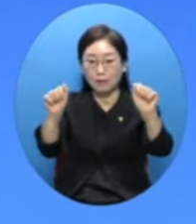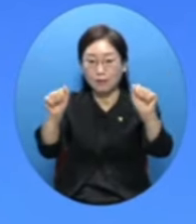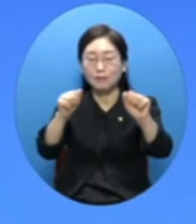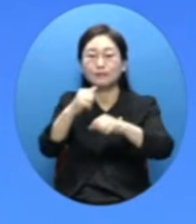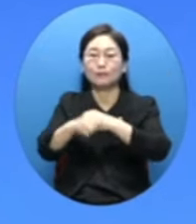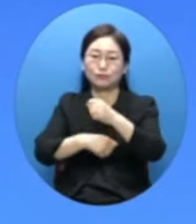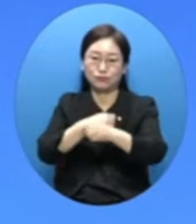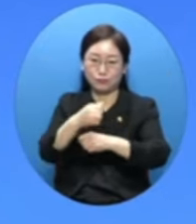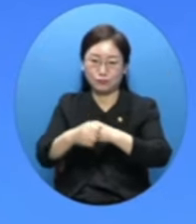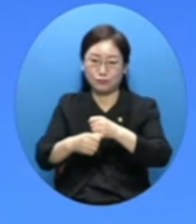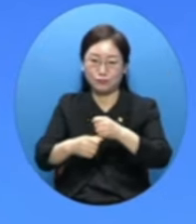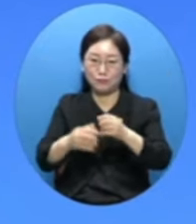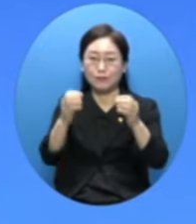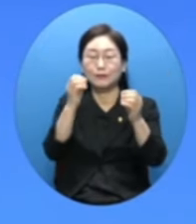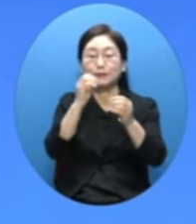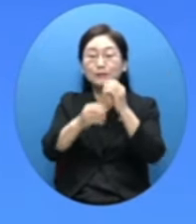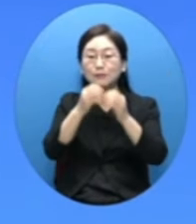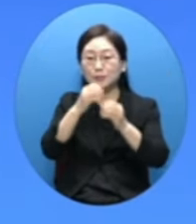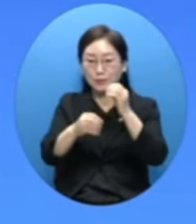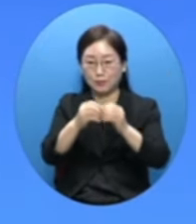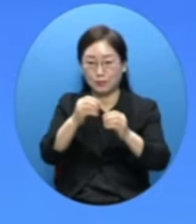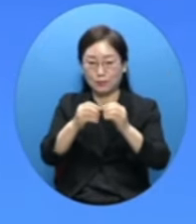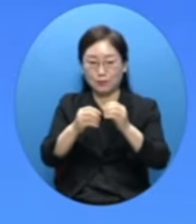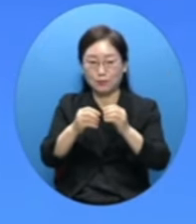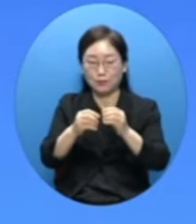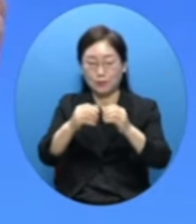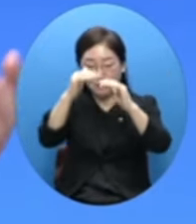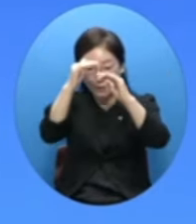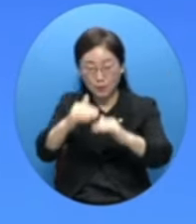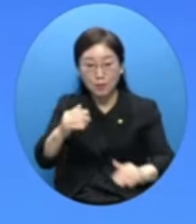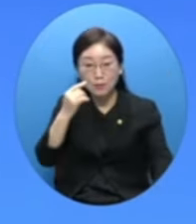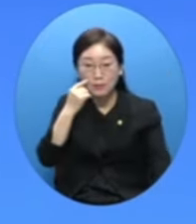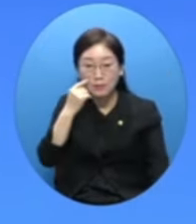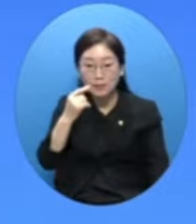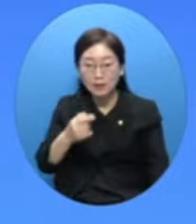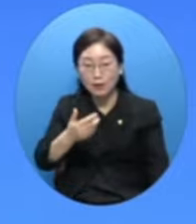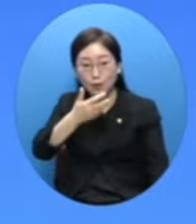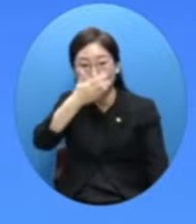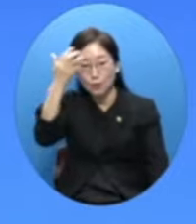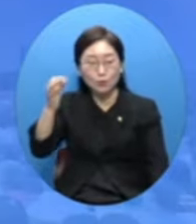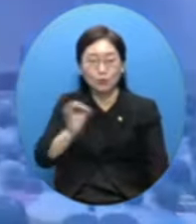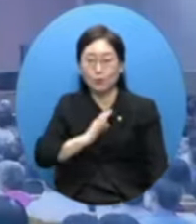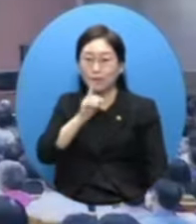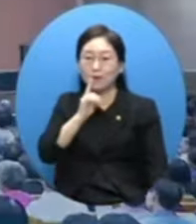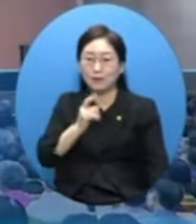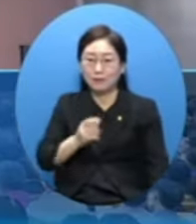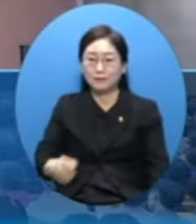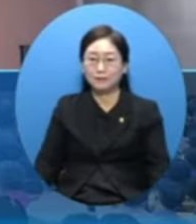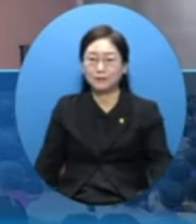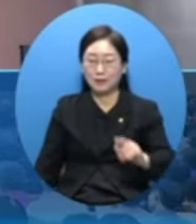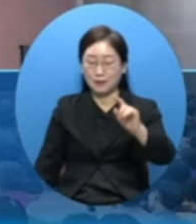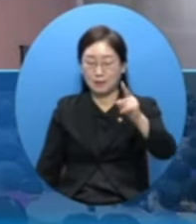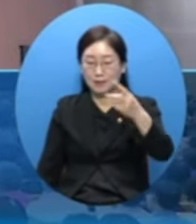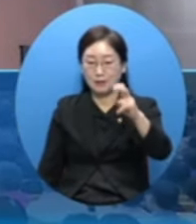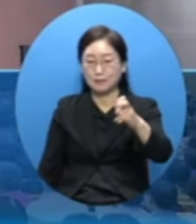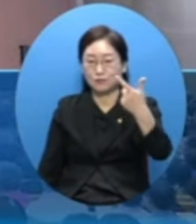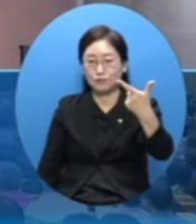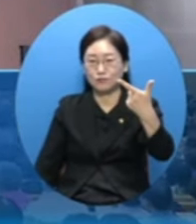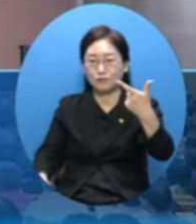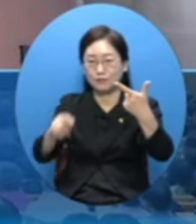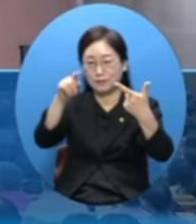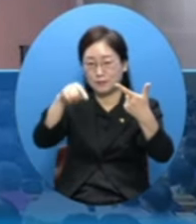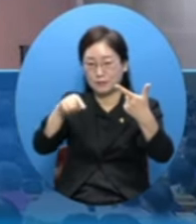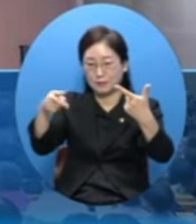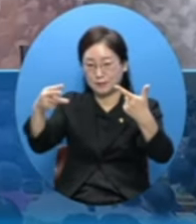그래서 시편에이 놀라운에서 꿈꾸는 것 같다고 고백을 합니다 시편 126편 1절